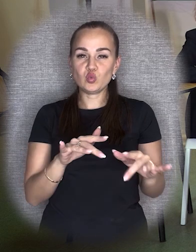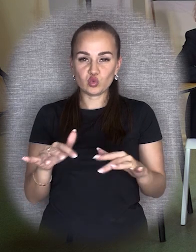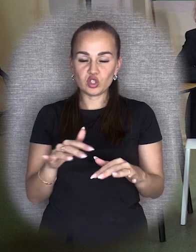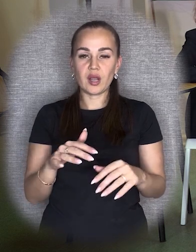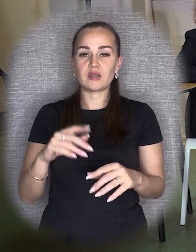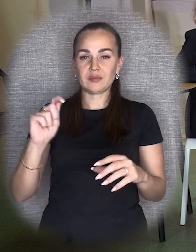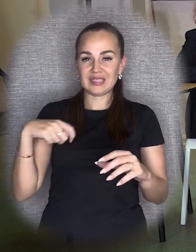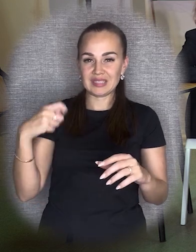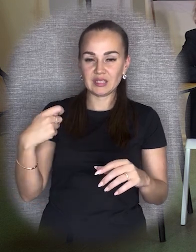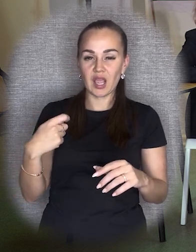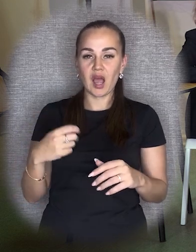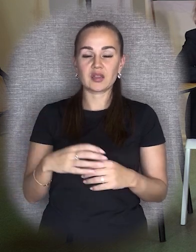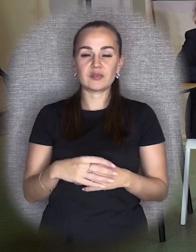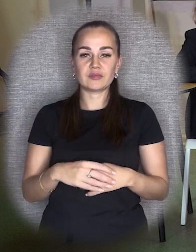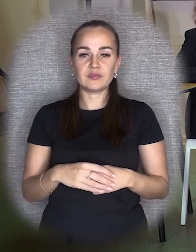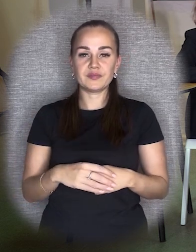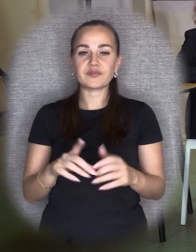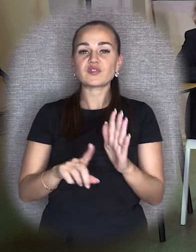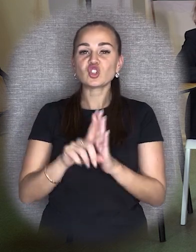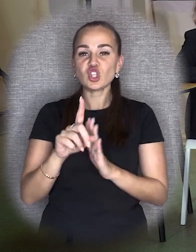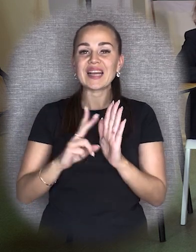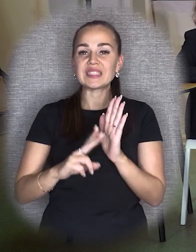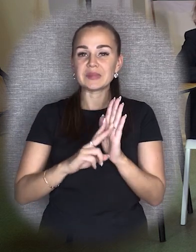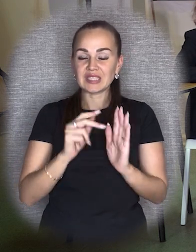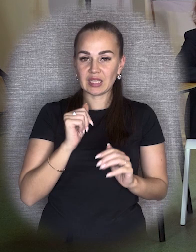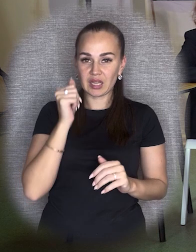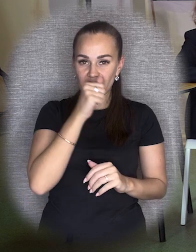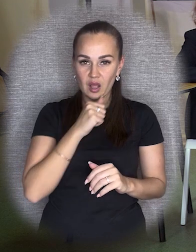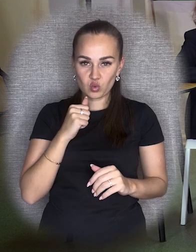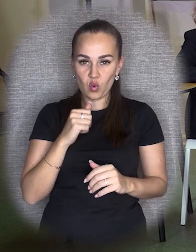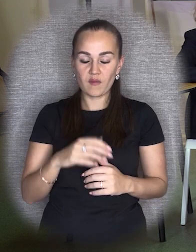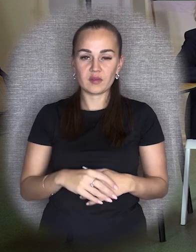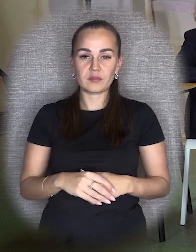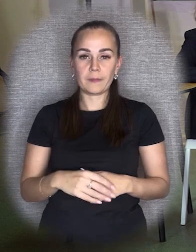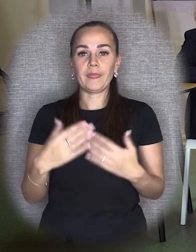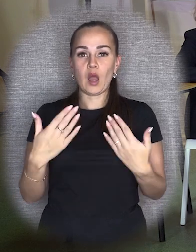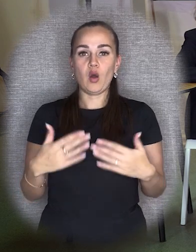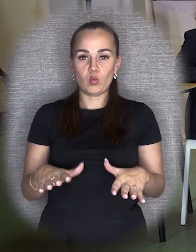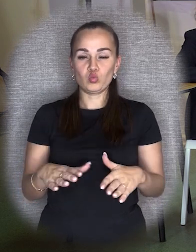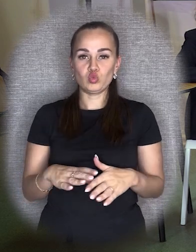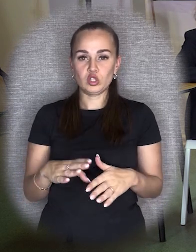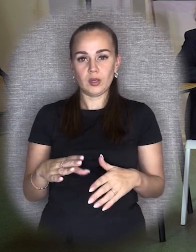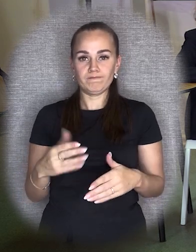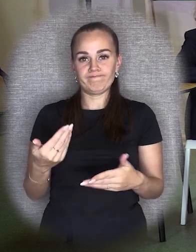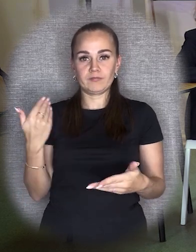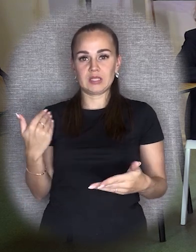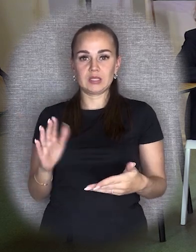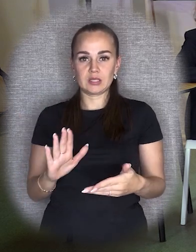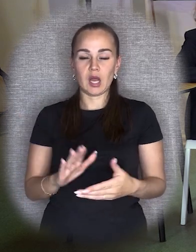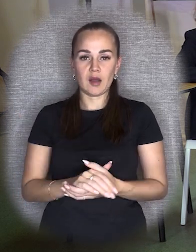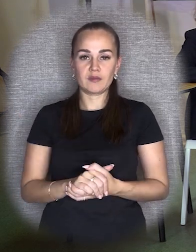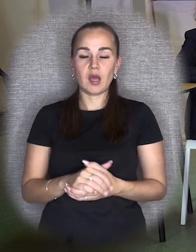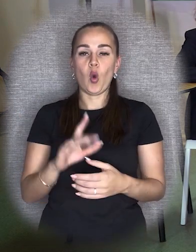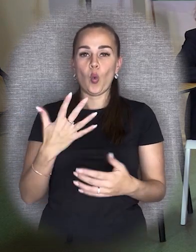снят, получается, в начале 70-х уже годов, то есть вполне уже техника вся серьезная,